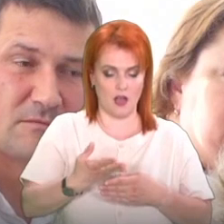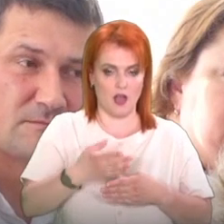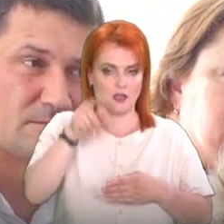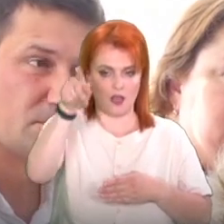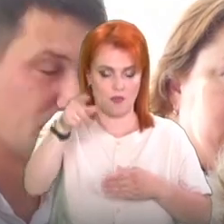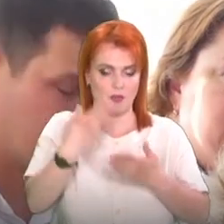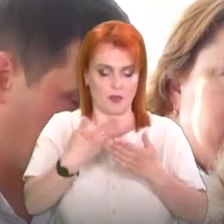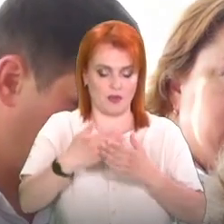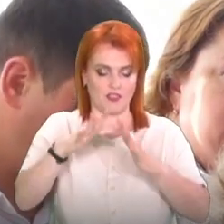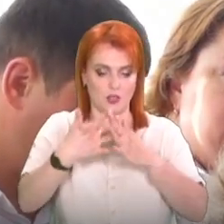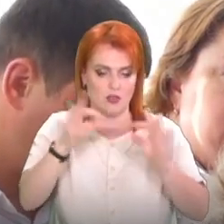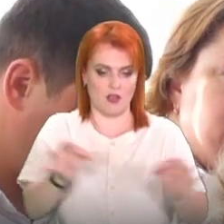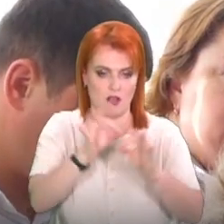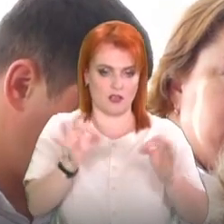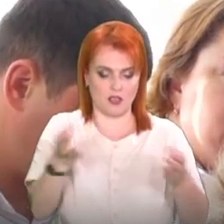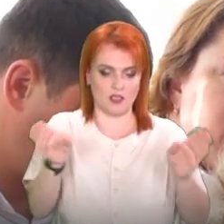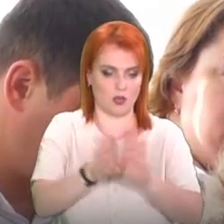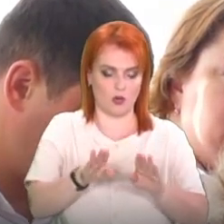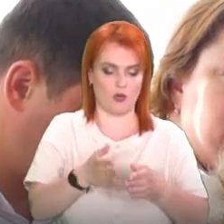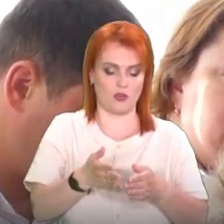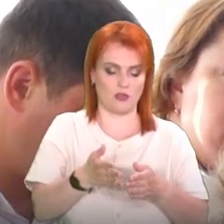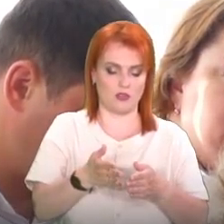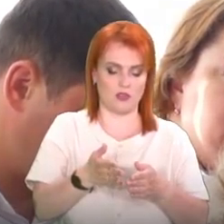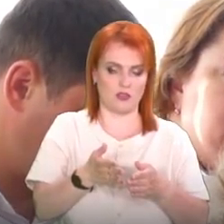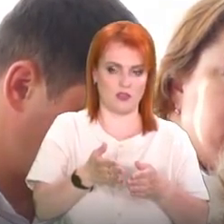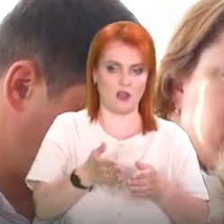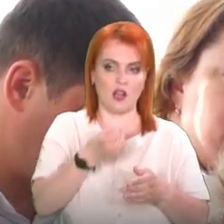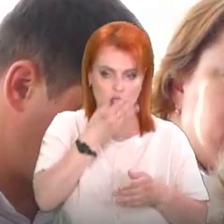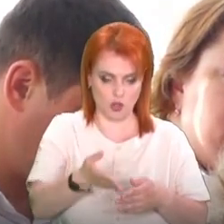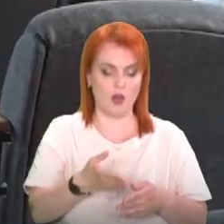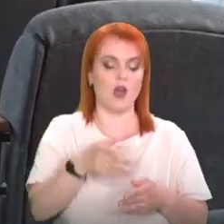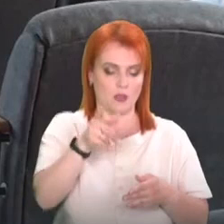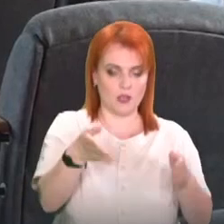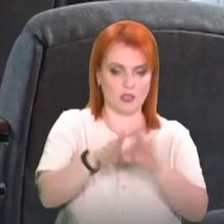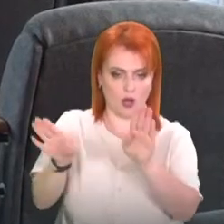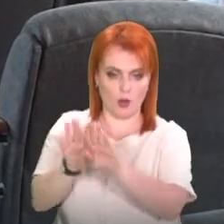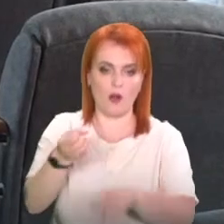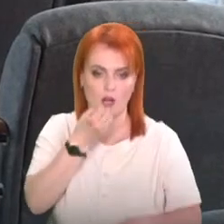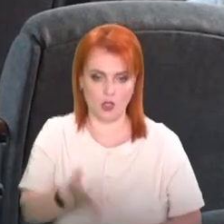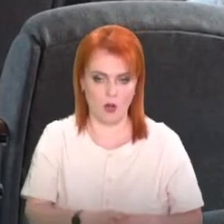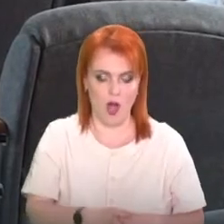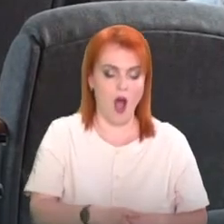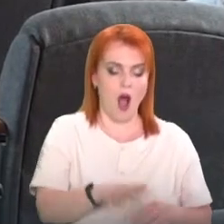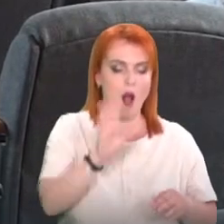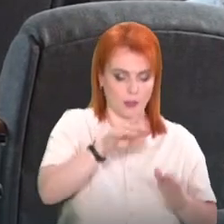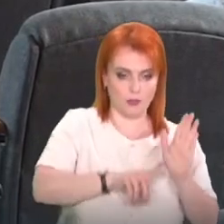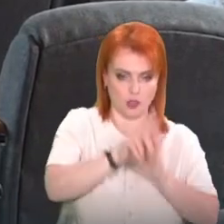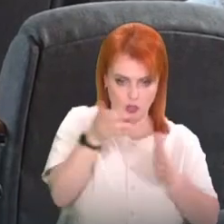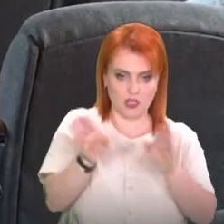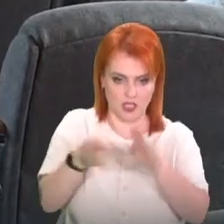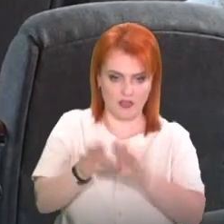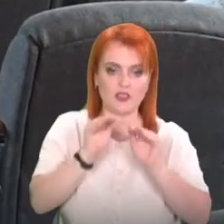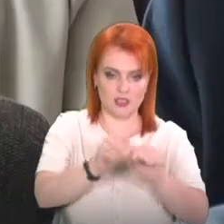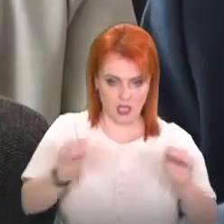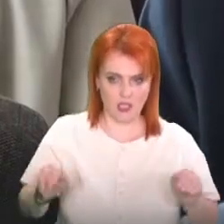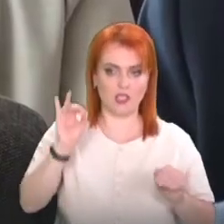unde e comună. Iată ce să facem noi. Și noi astăzi pierdem vreme degeaba. De cealaltă parte, unele autorități locale vor